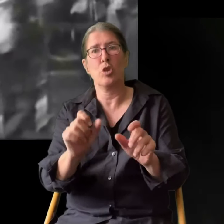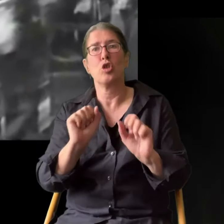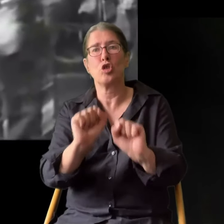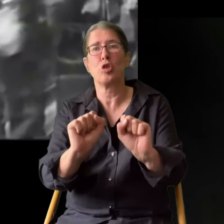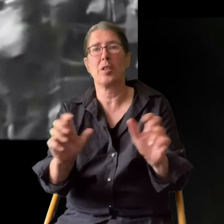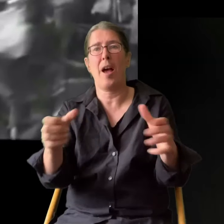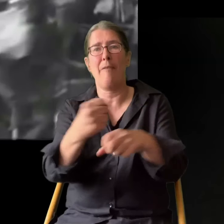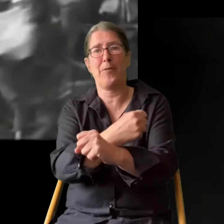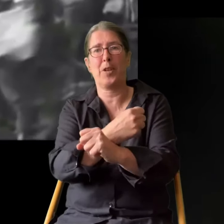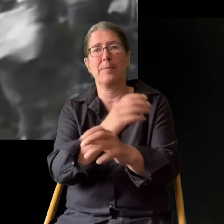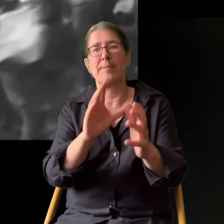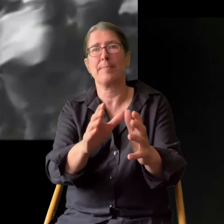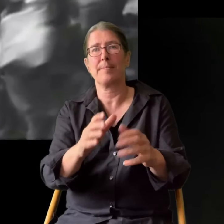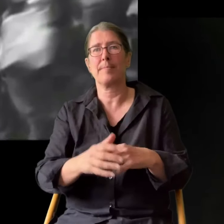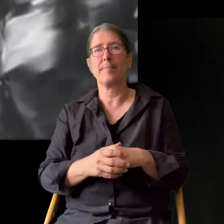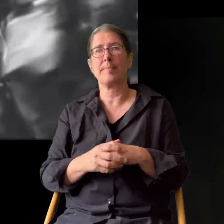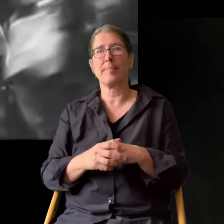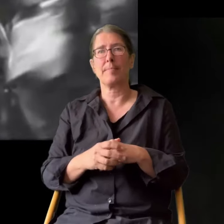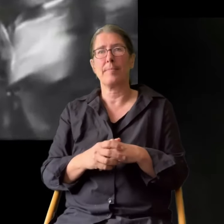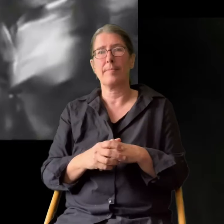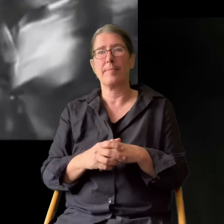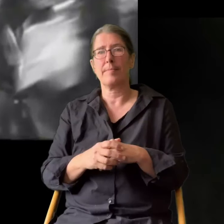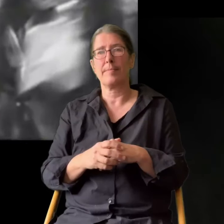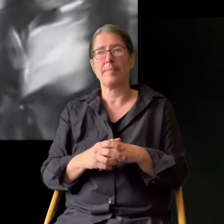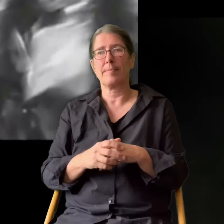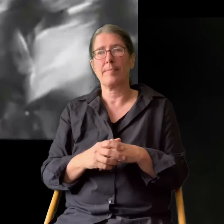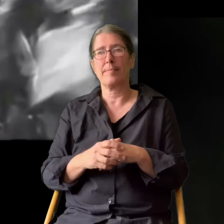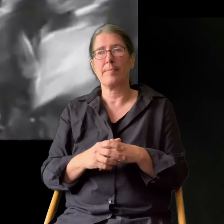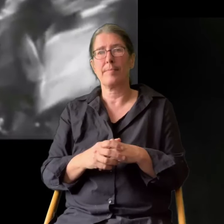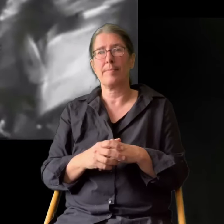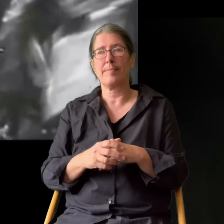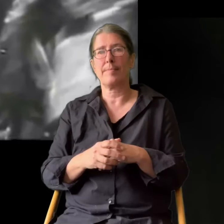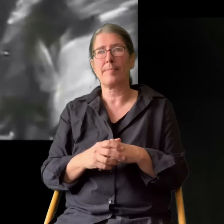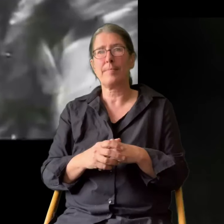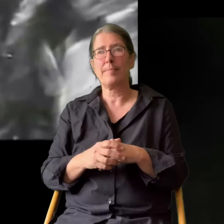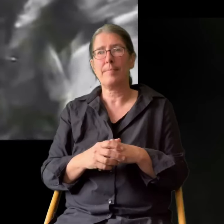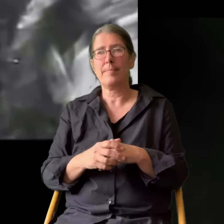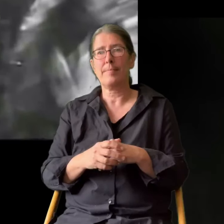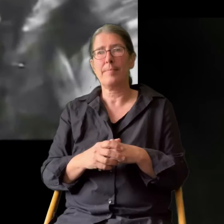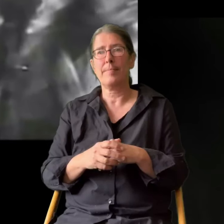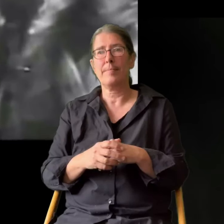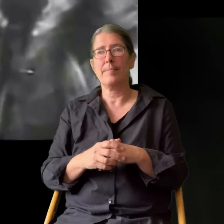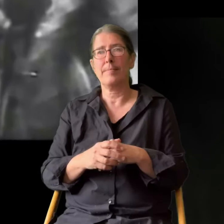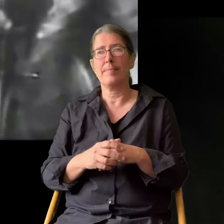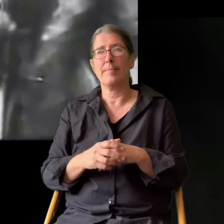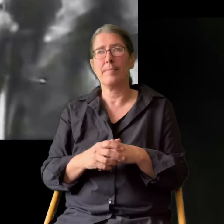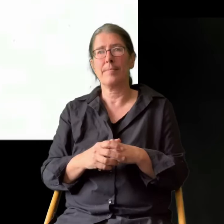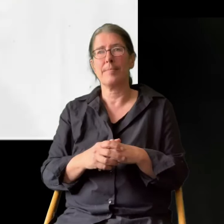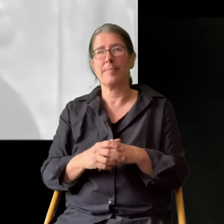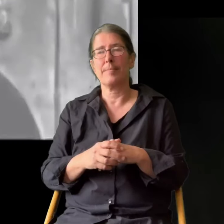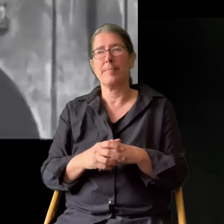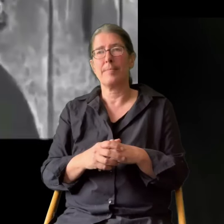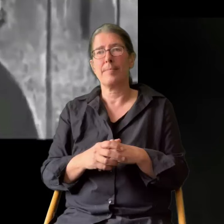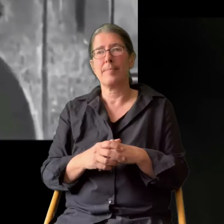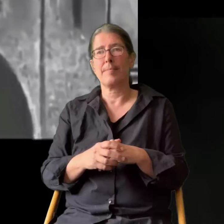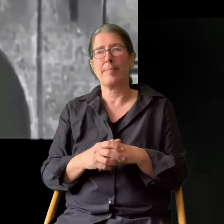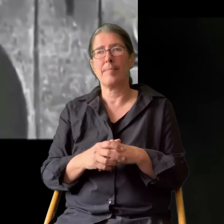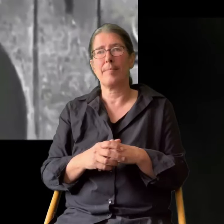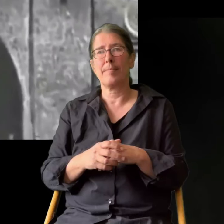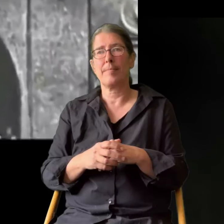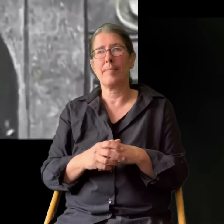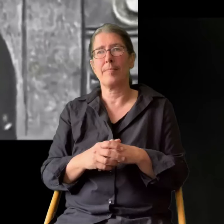Ich habe immer die Auffassung vertreten, dass die Stunde kommen wird, in der wir dieses Volk aus unseren Reihen entfernen